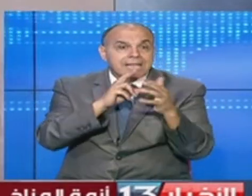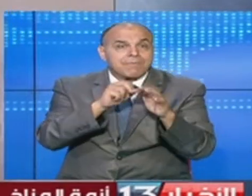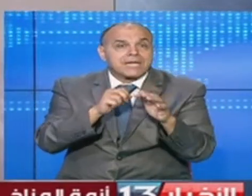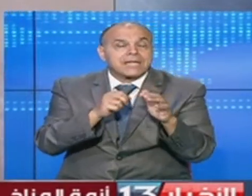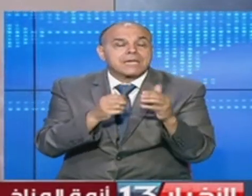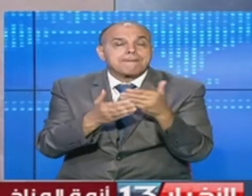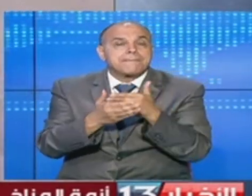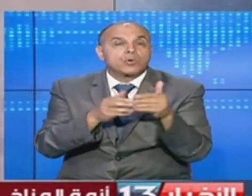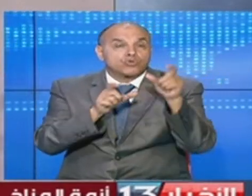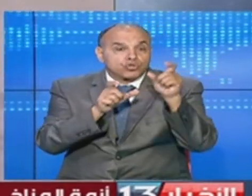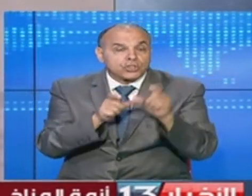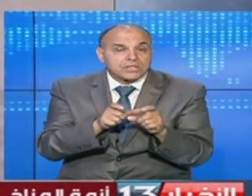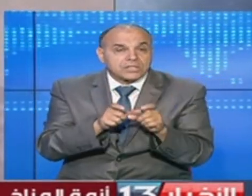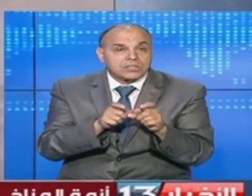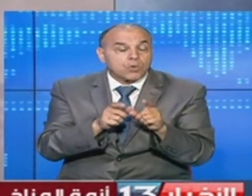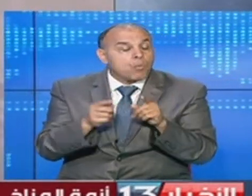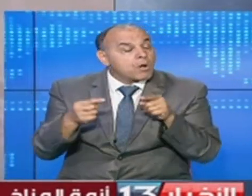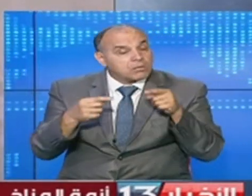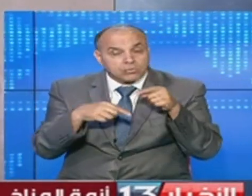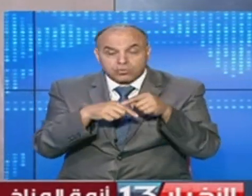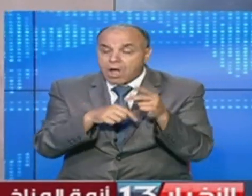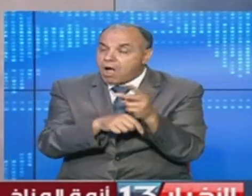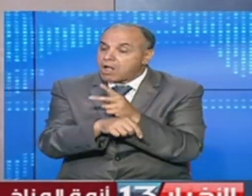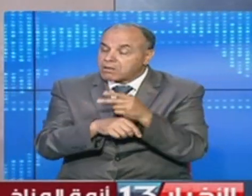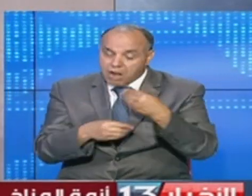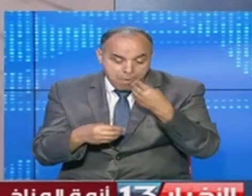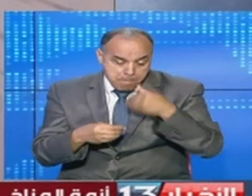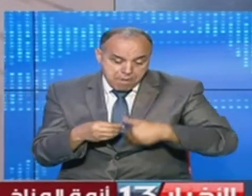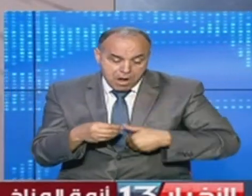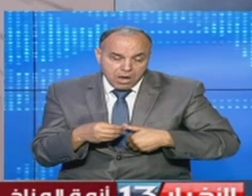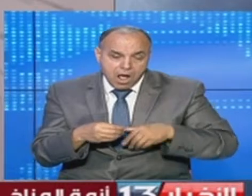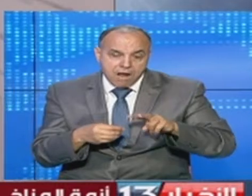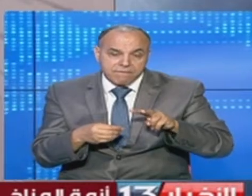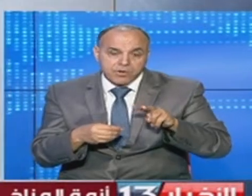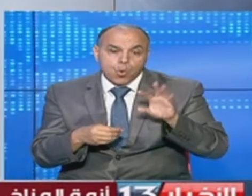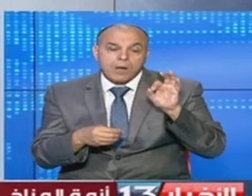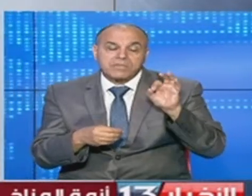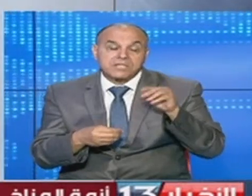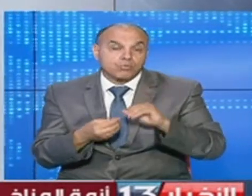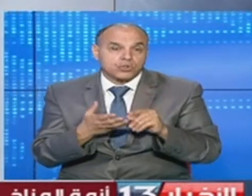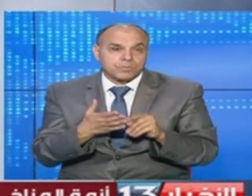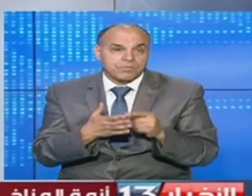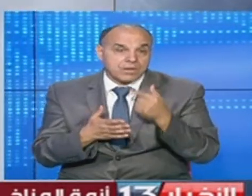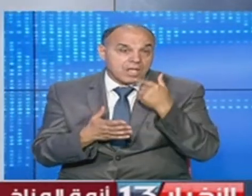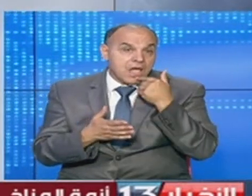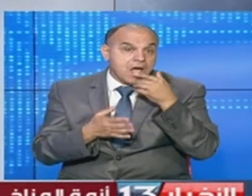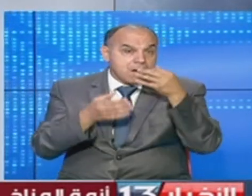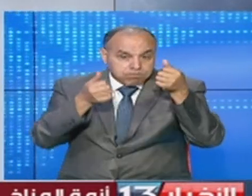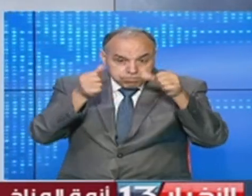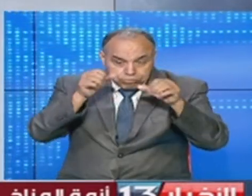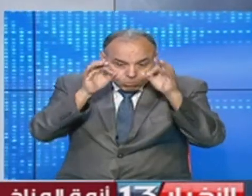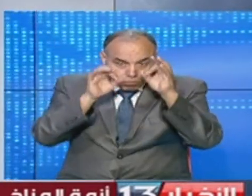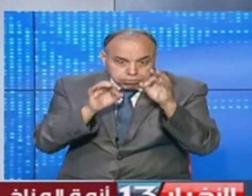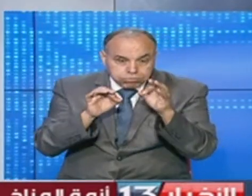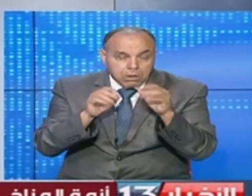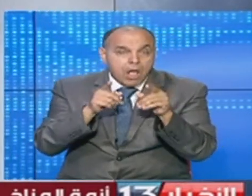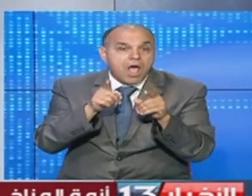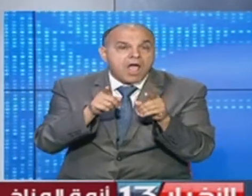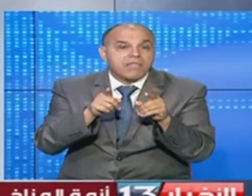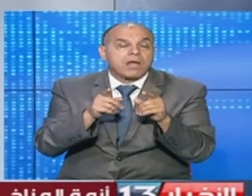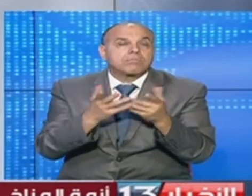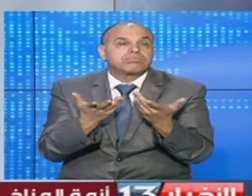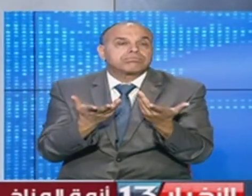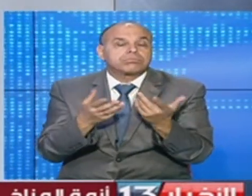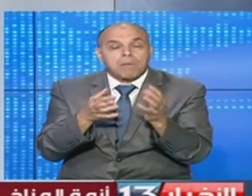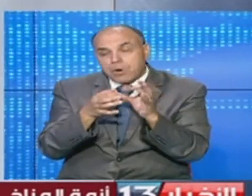مليون شخص اضافي قد يواجهون خطر المجاعه عام الفين وخمسين وفي تحليله للنقاط الساخن النش